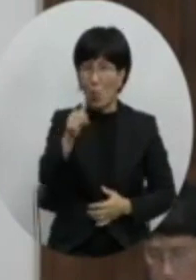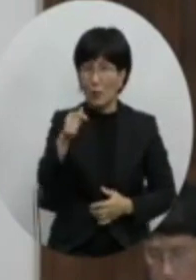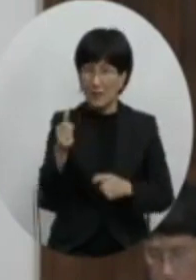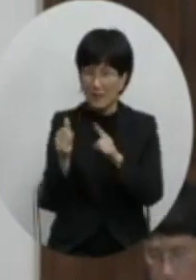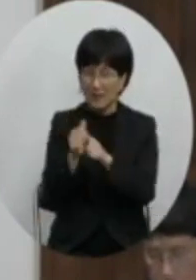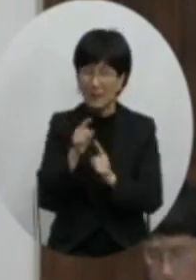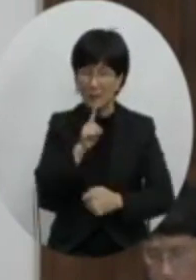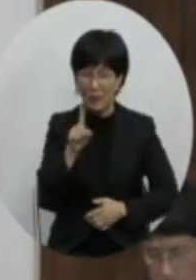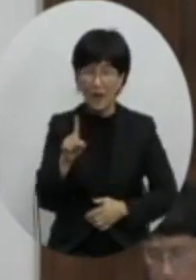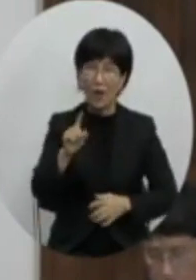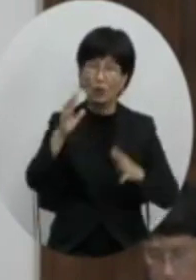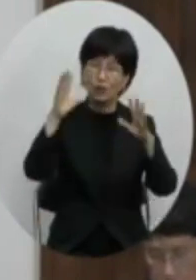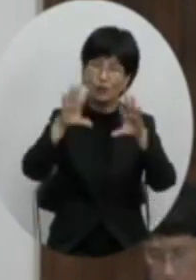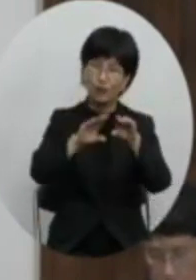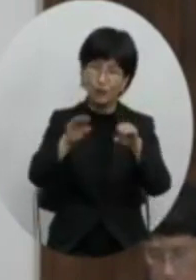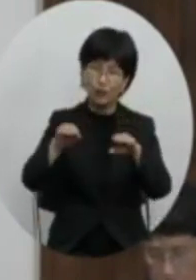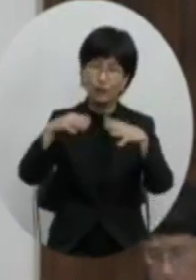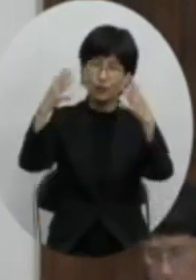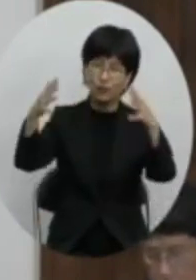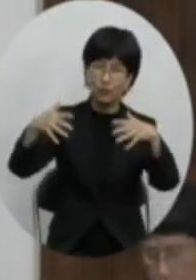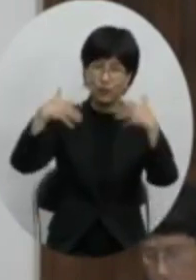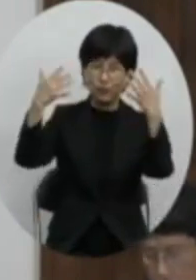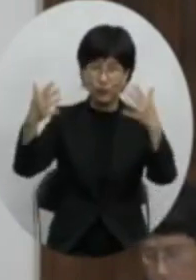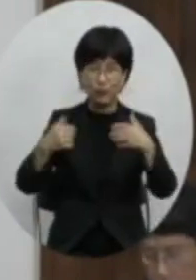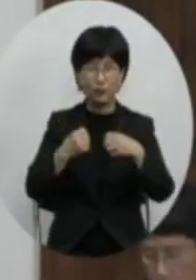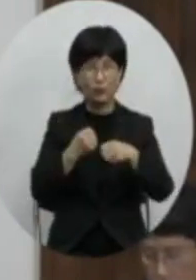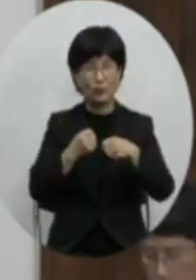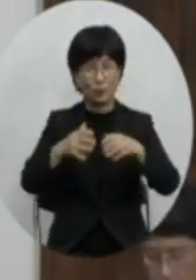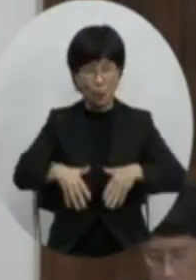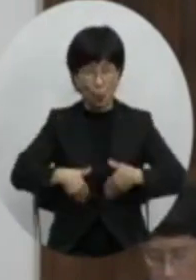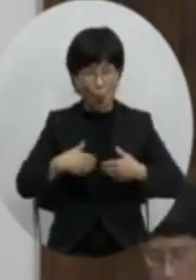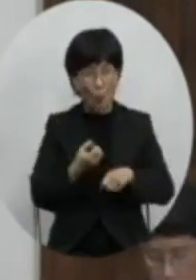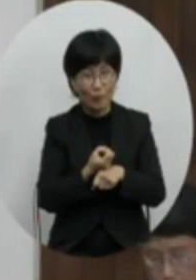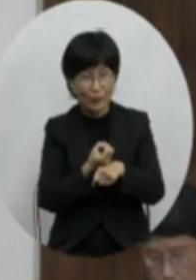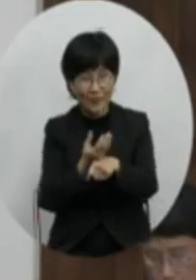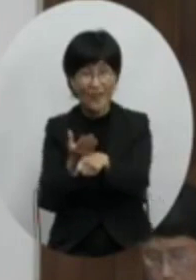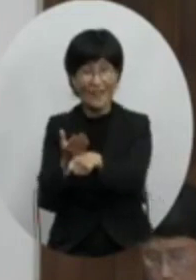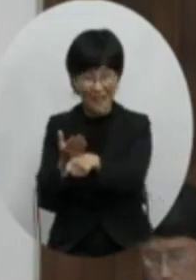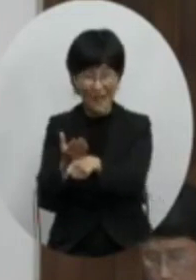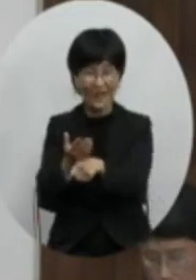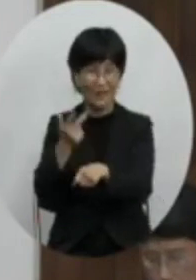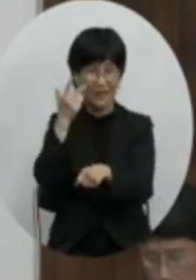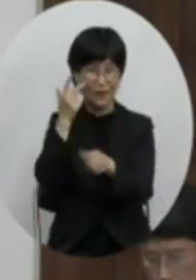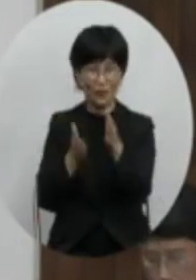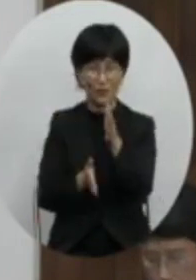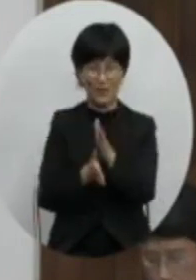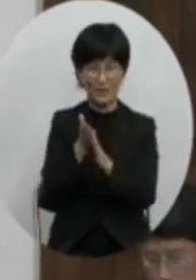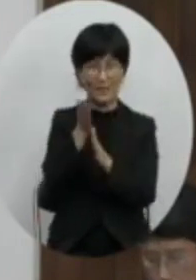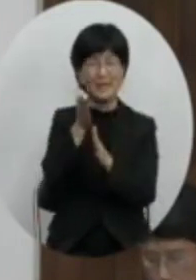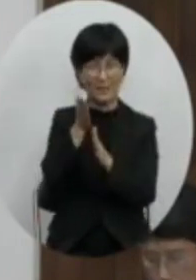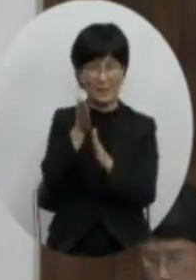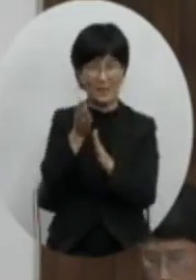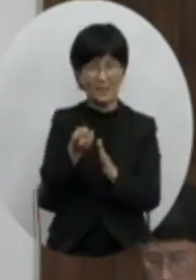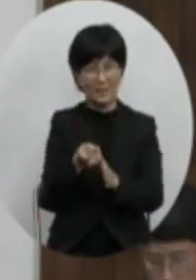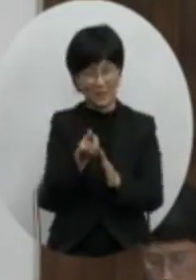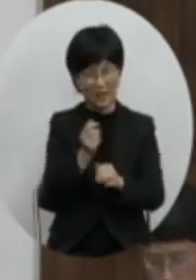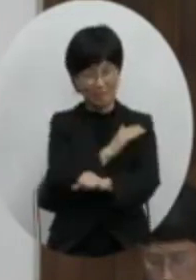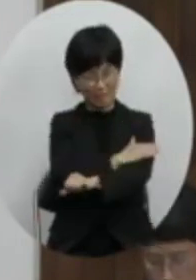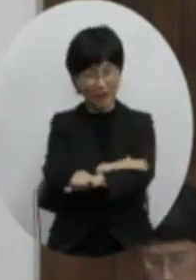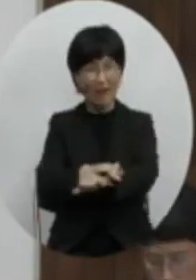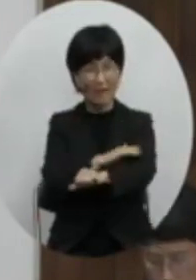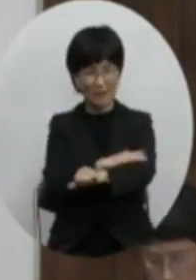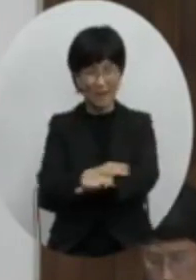부드러운 서풍을 몰고 봄의 전령으로서 여주의 씨앗을 풍요롭게 자라게 해주리라